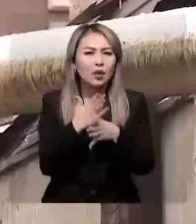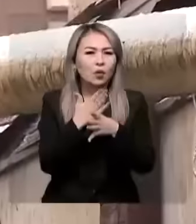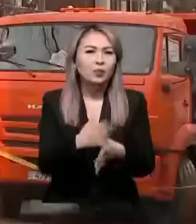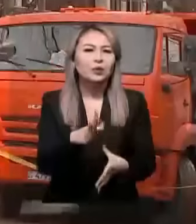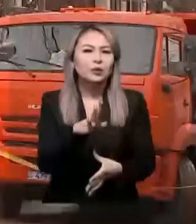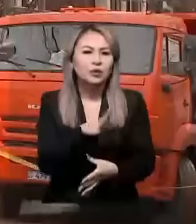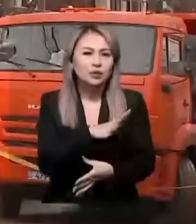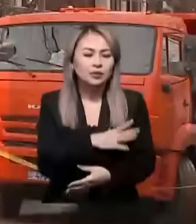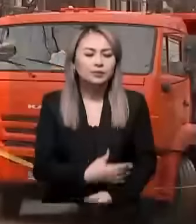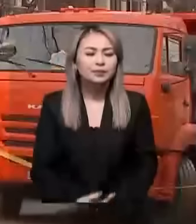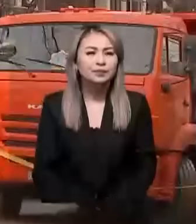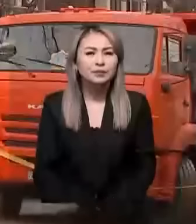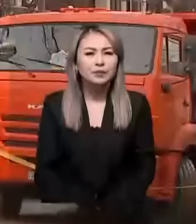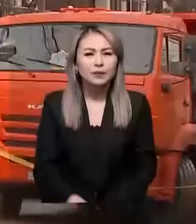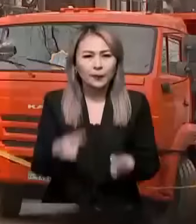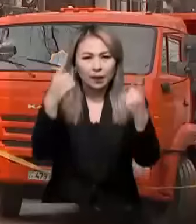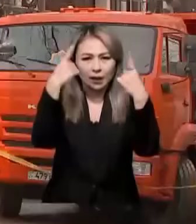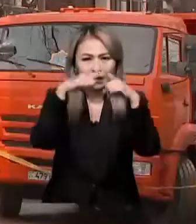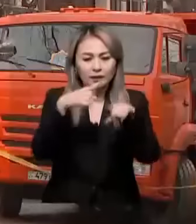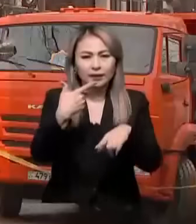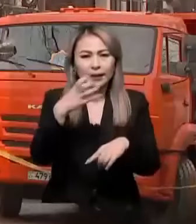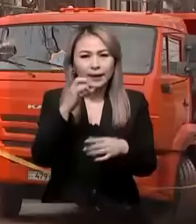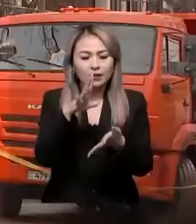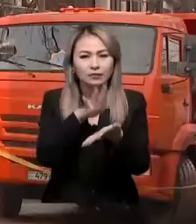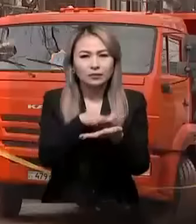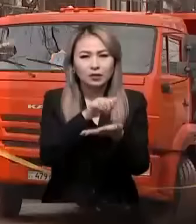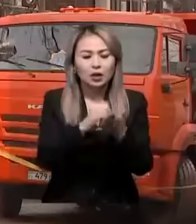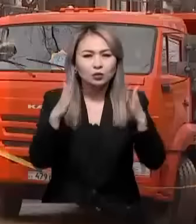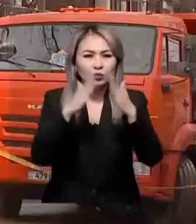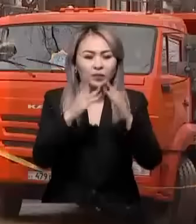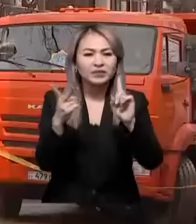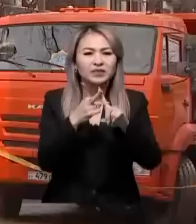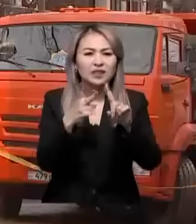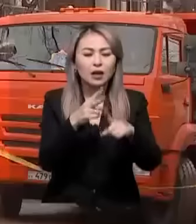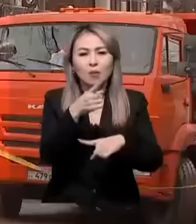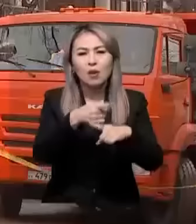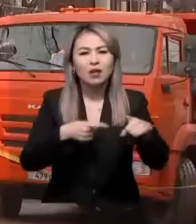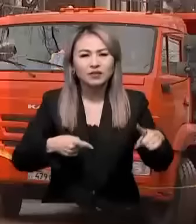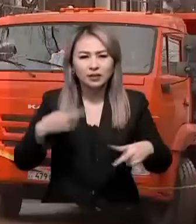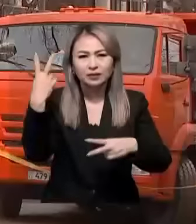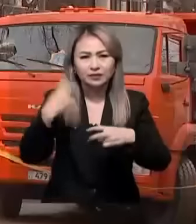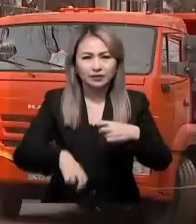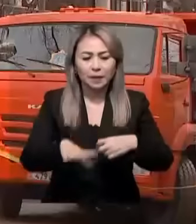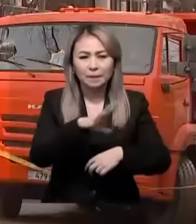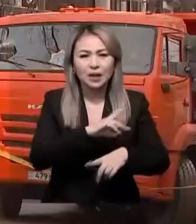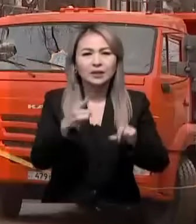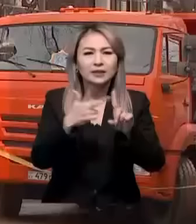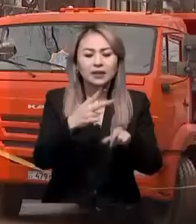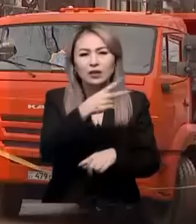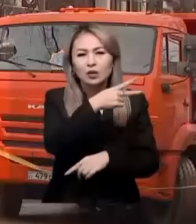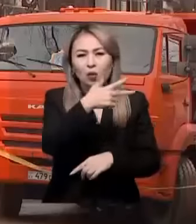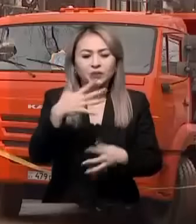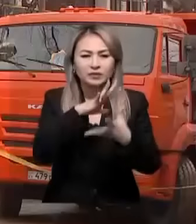көрсетті. Техногендік сипаттағы лай көшкіні салдарынан бір үй толық қирап, екінші үй жартылай зардап шекті. Ал үшінші көпқабатты үйдің